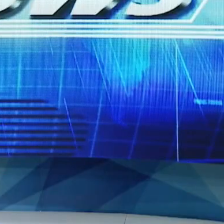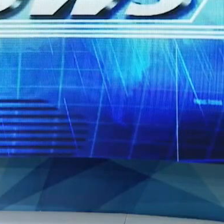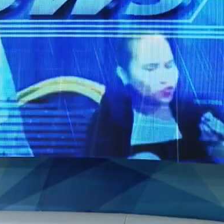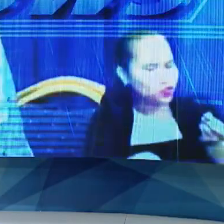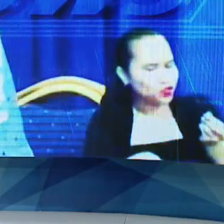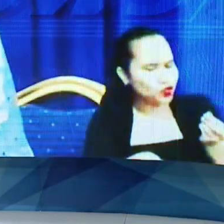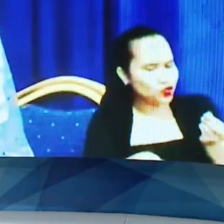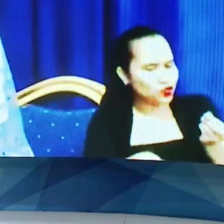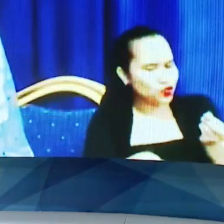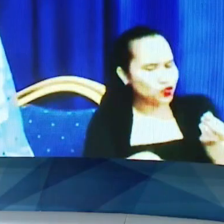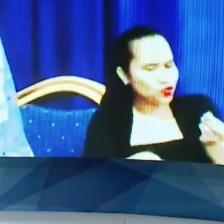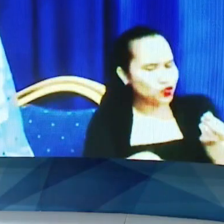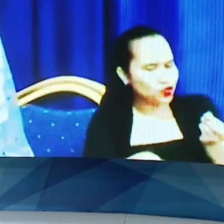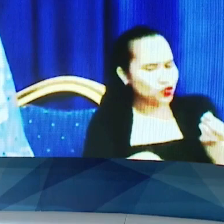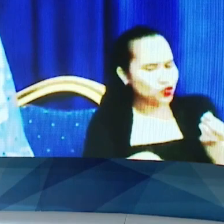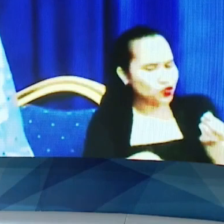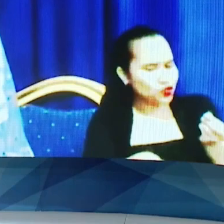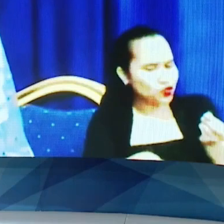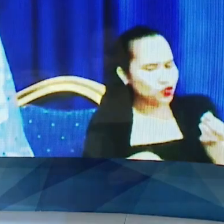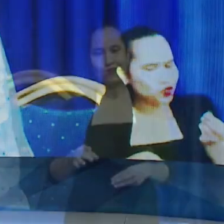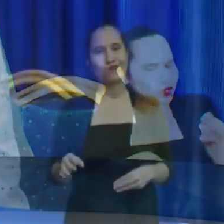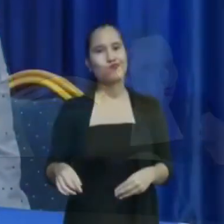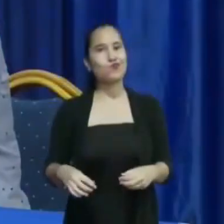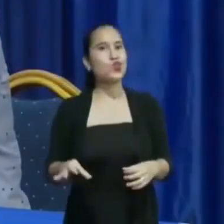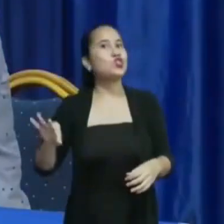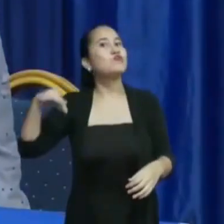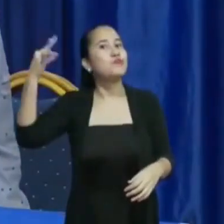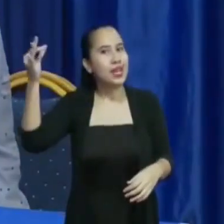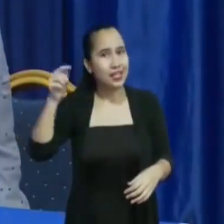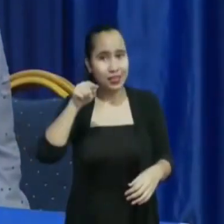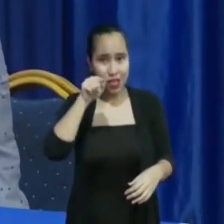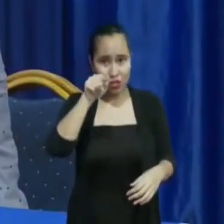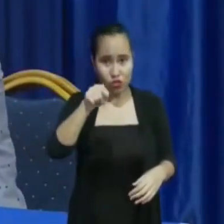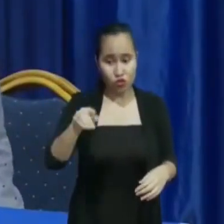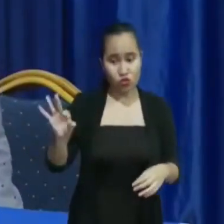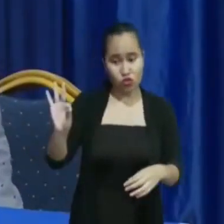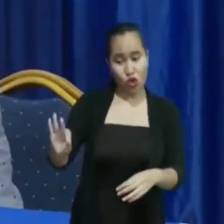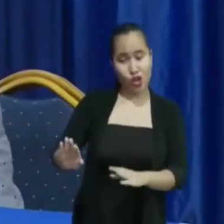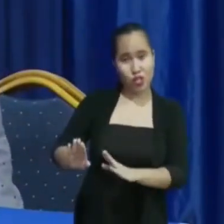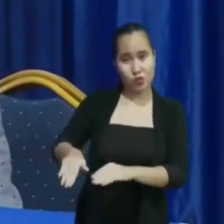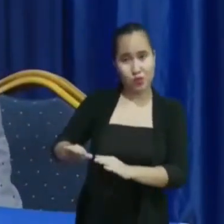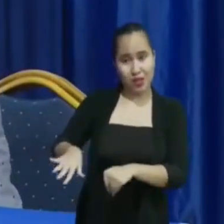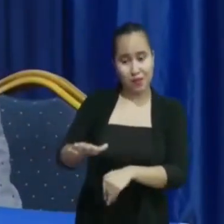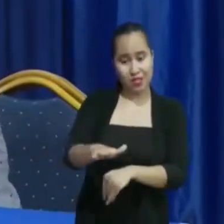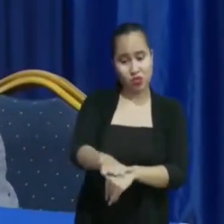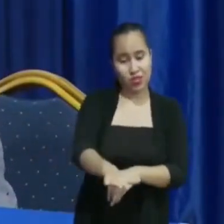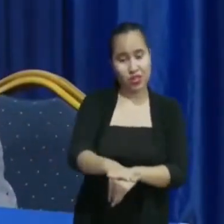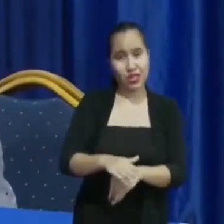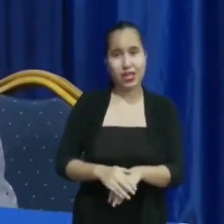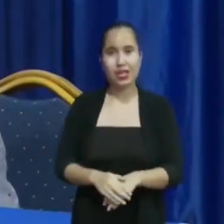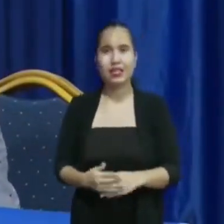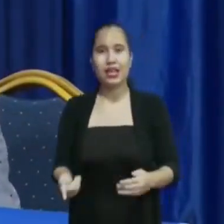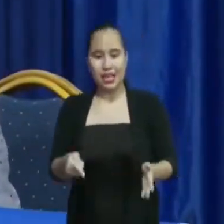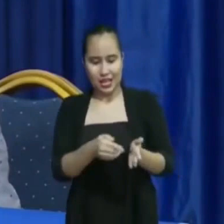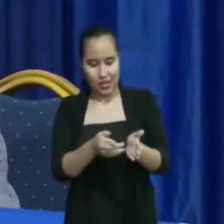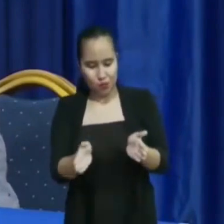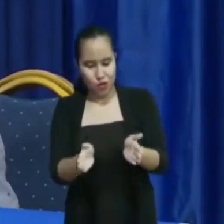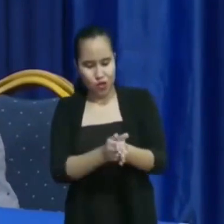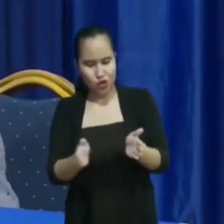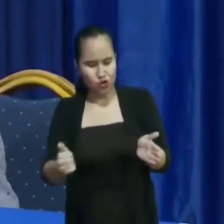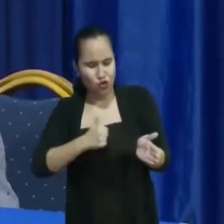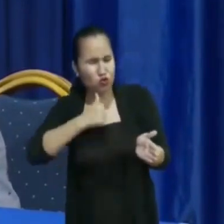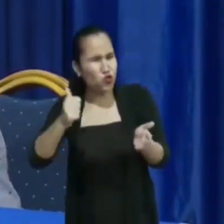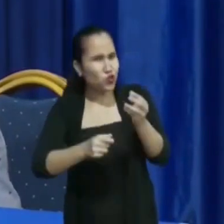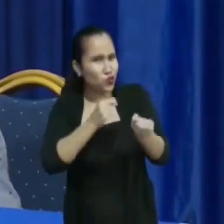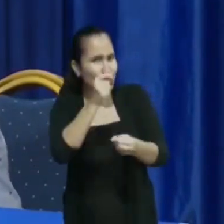Directeur Angela Samo van Sociale Zaken heeft gisteren bekendgemaakt dat crèches en peuterscholen vanaf 6 juli de deuren